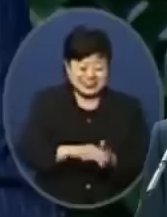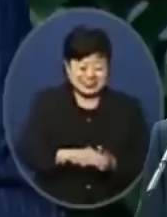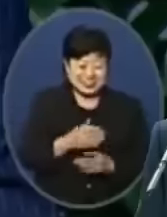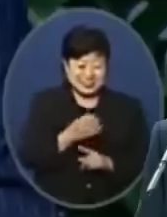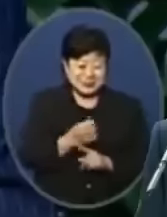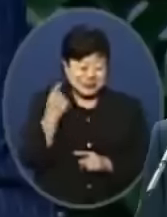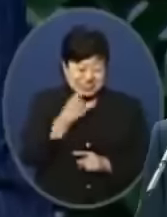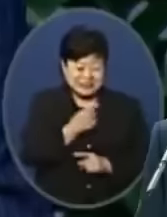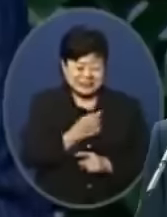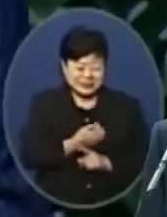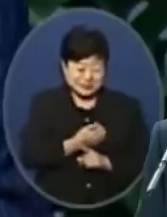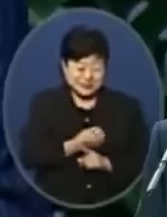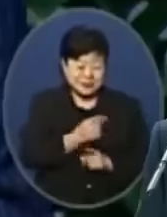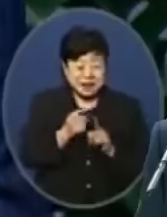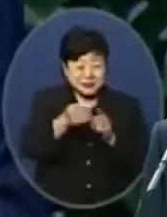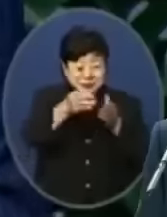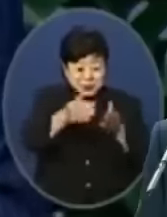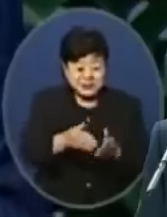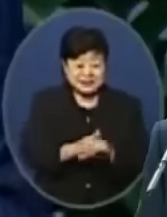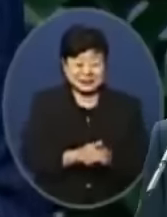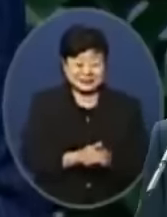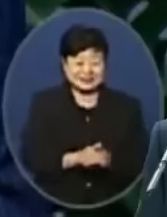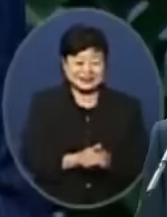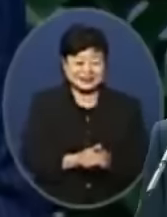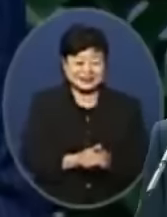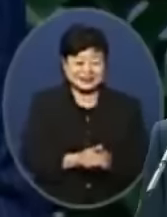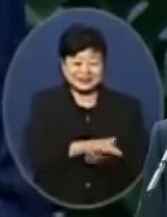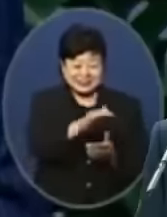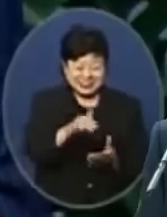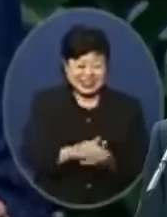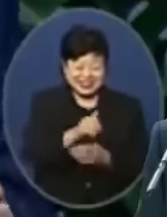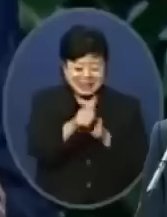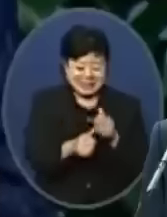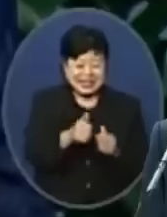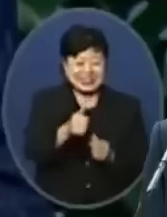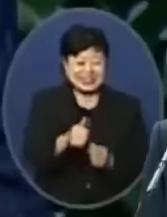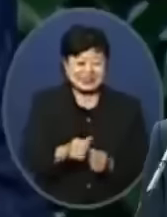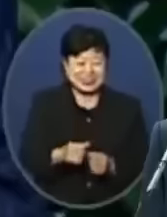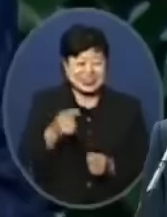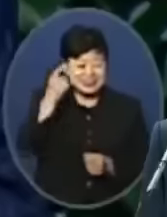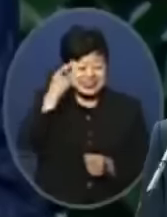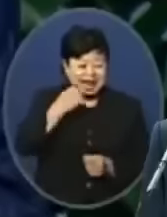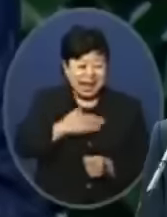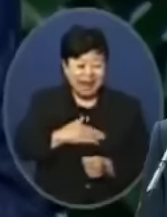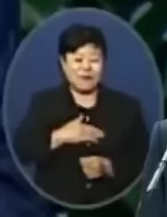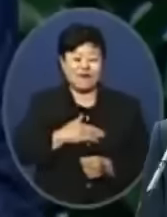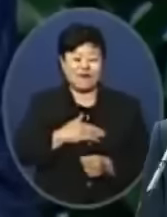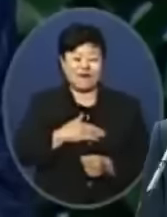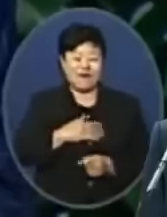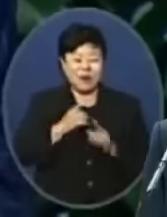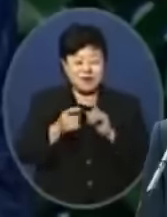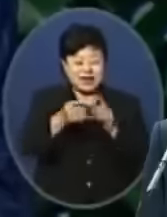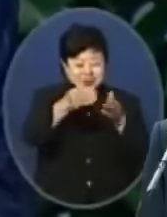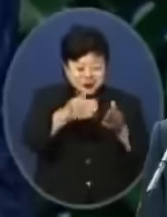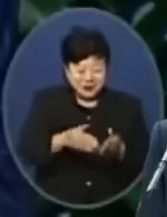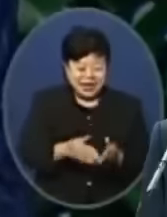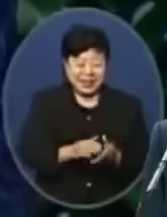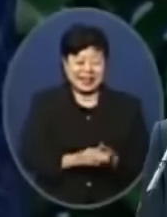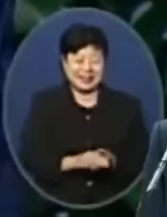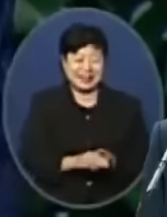더 귀한 보배인데 이 말씀을 통하여 우리가 하나님의 생각을 알게 되고 말씀을